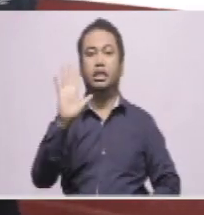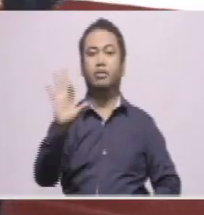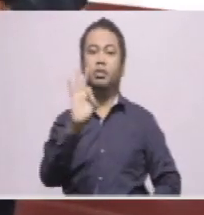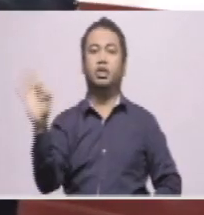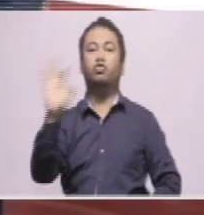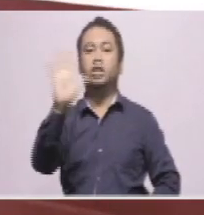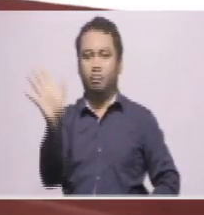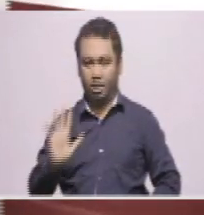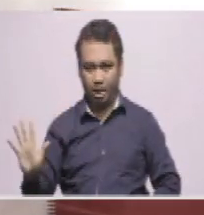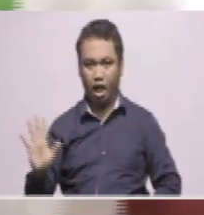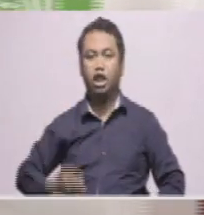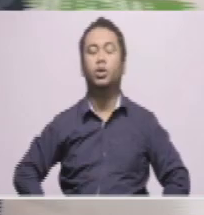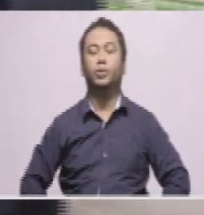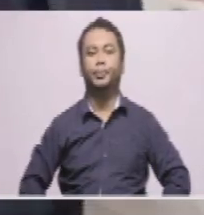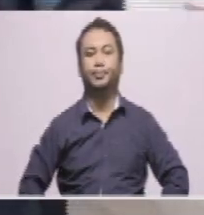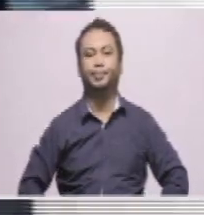5 sy 5 sy 5